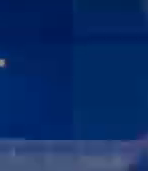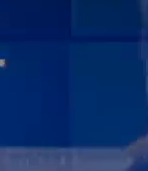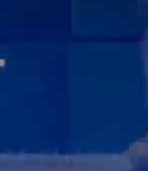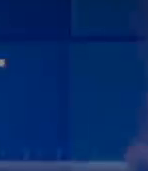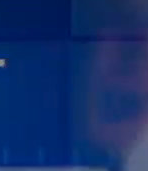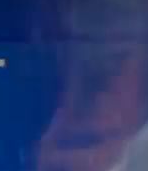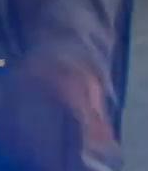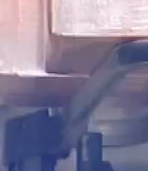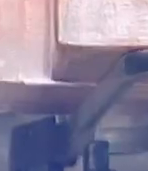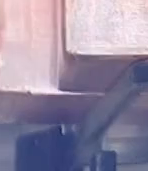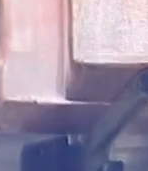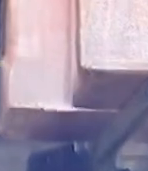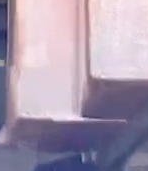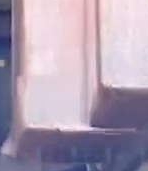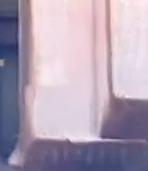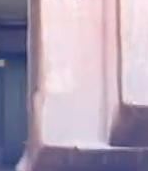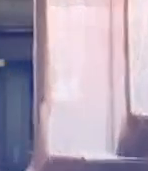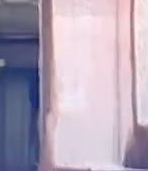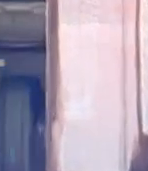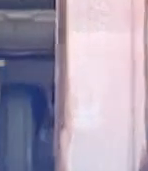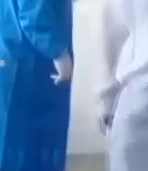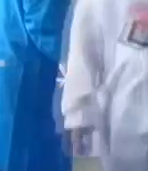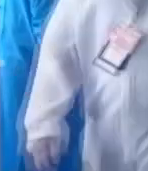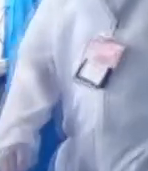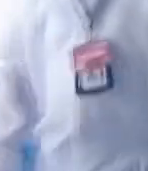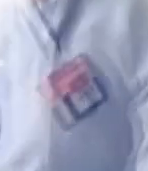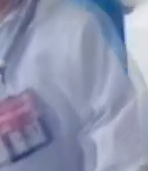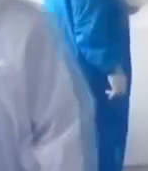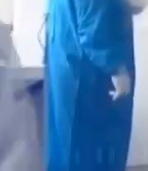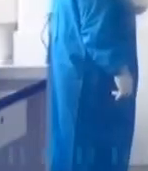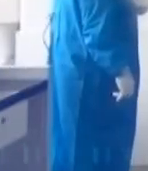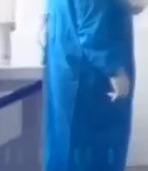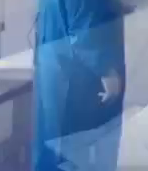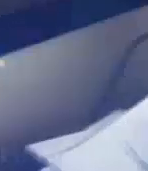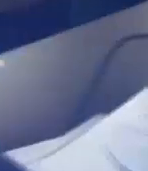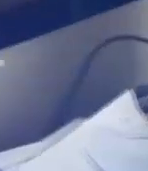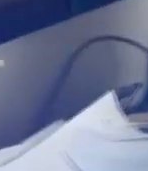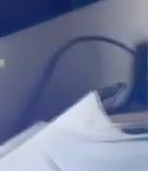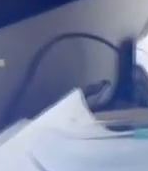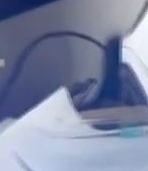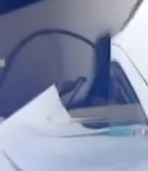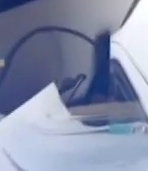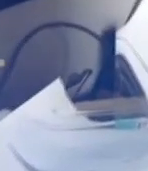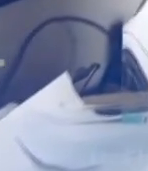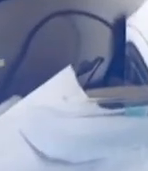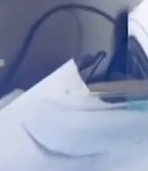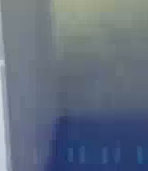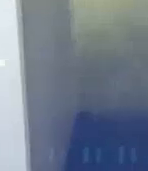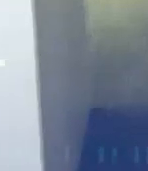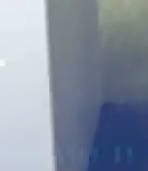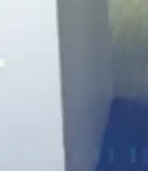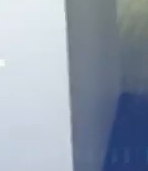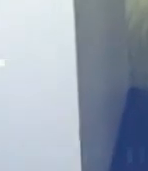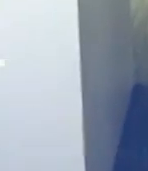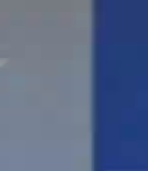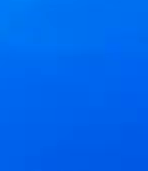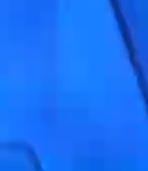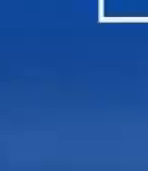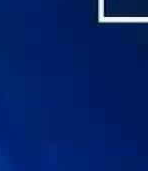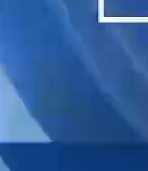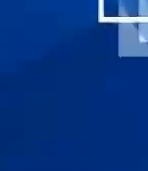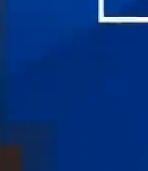variant. Variant na tumama sa nag-positive na mahigit 80 OFW na nirepatriate, inaalam